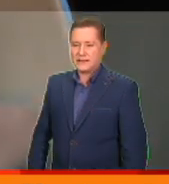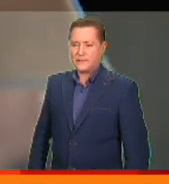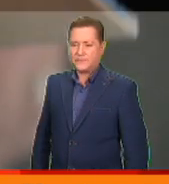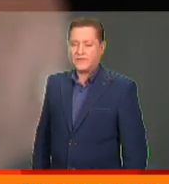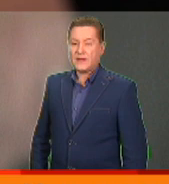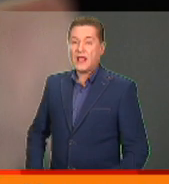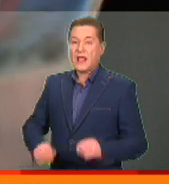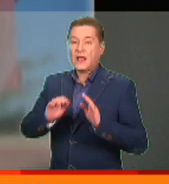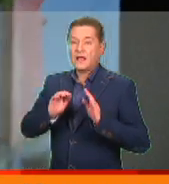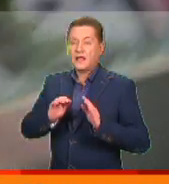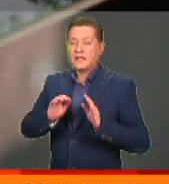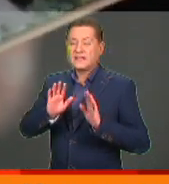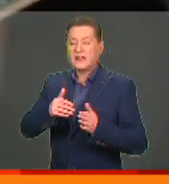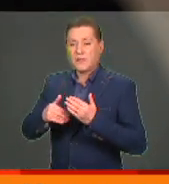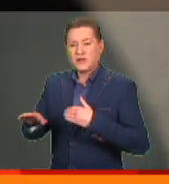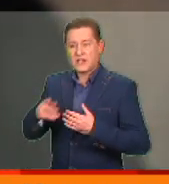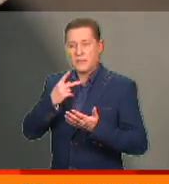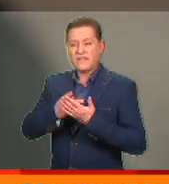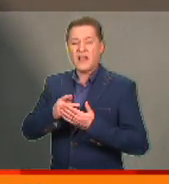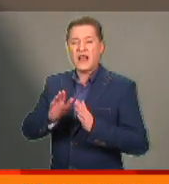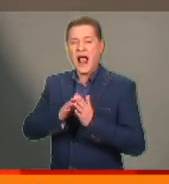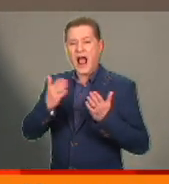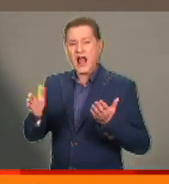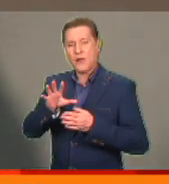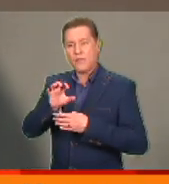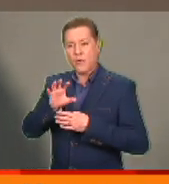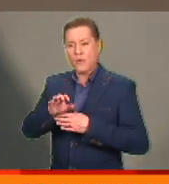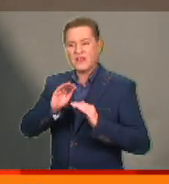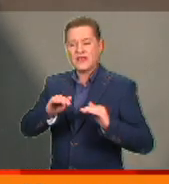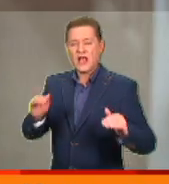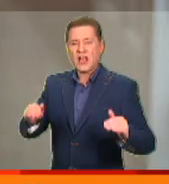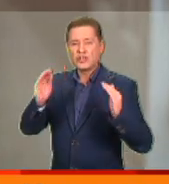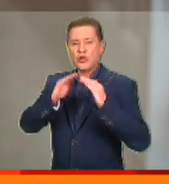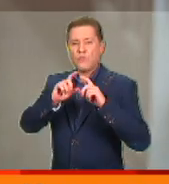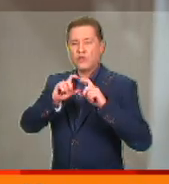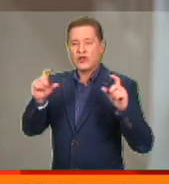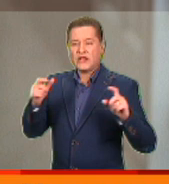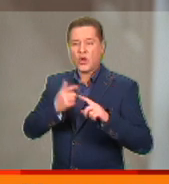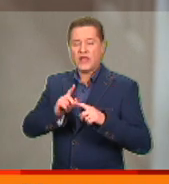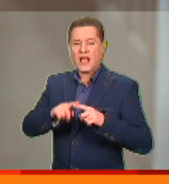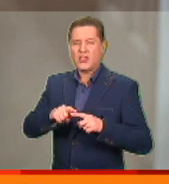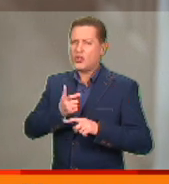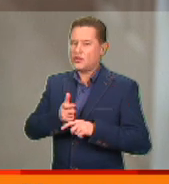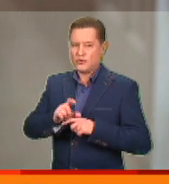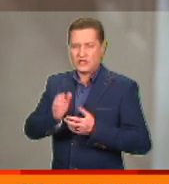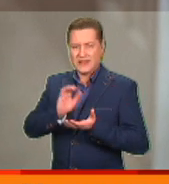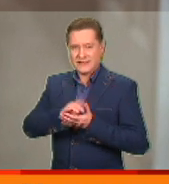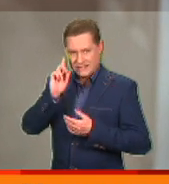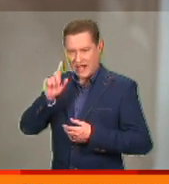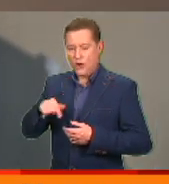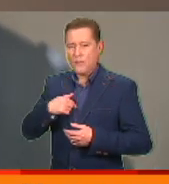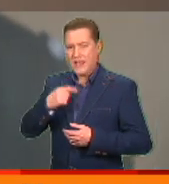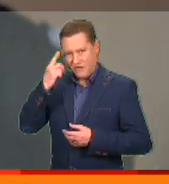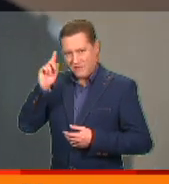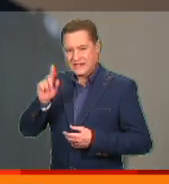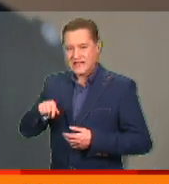Щойно Люба пішла, передивляюсь її альбом зі Слов'янська. На обкладинці дитячий будинок, який мені дуже знайомий. Я впізнаю